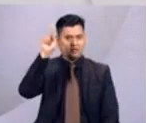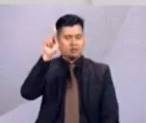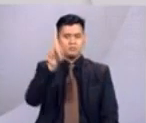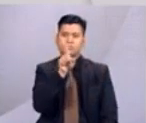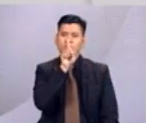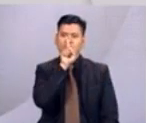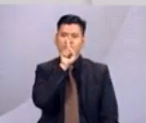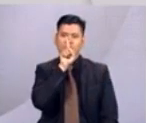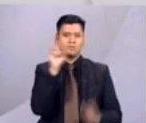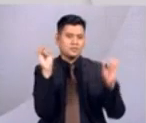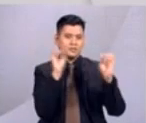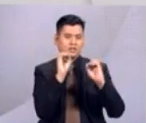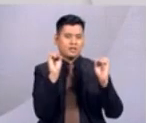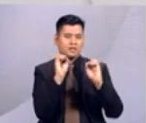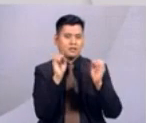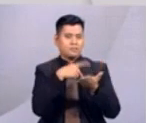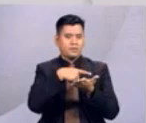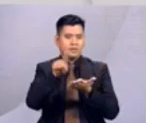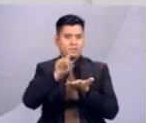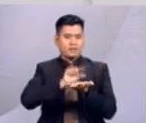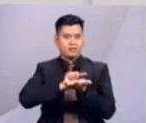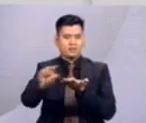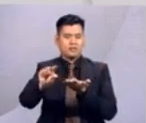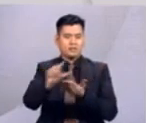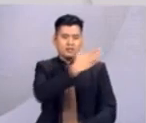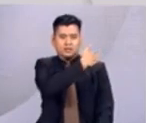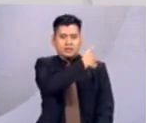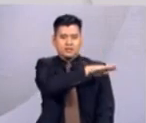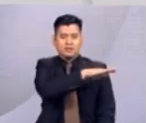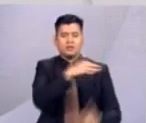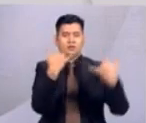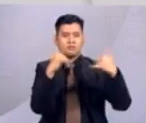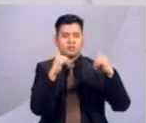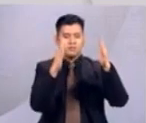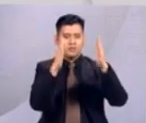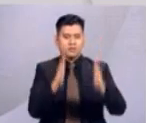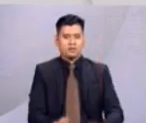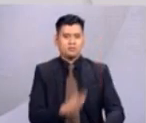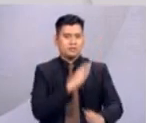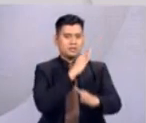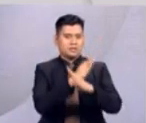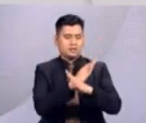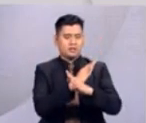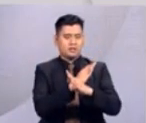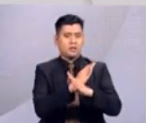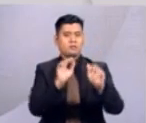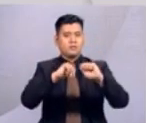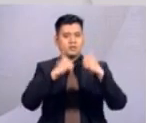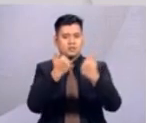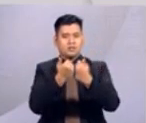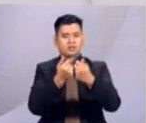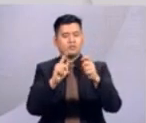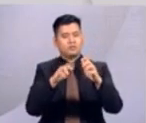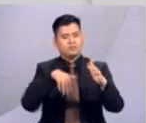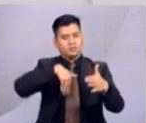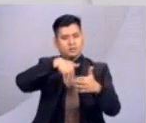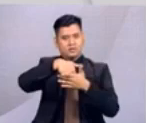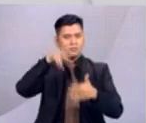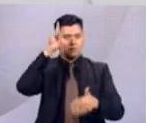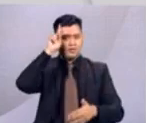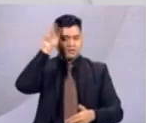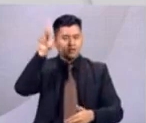membisu dengan isu tunggakan gaji bekas Pemain pertahanan itu mendakwah persatuan masih berhutang lebih